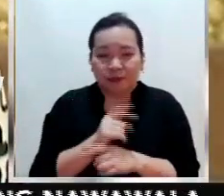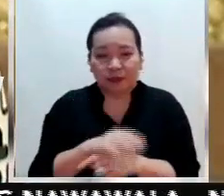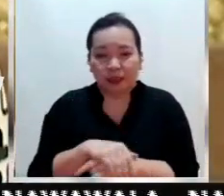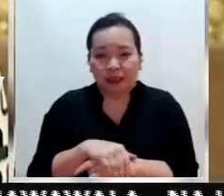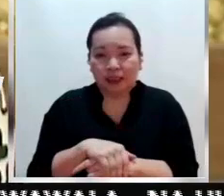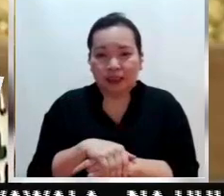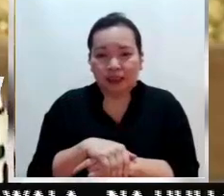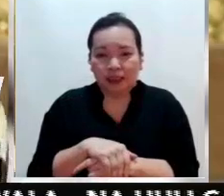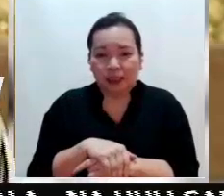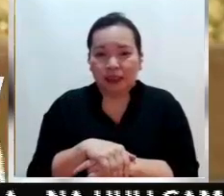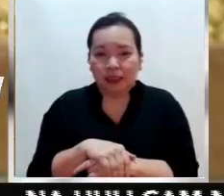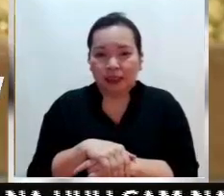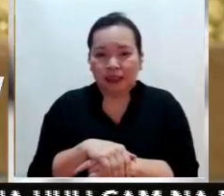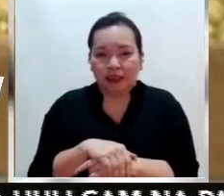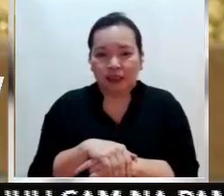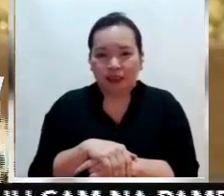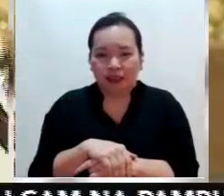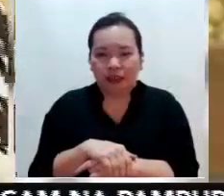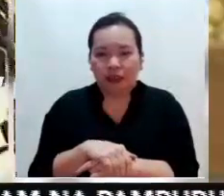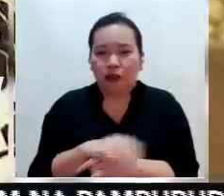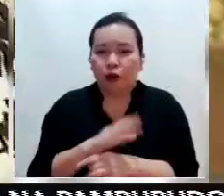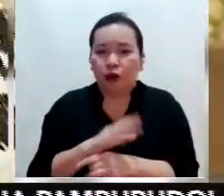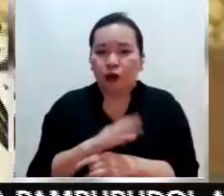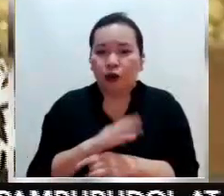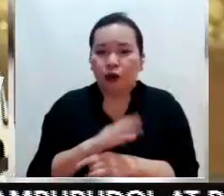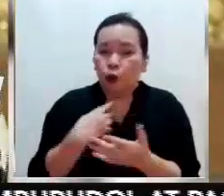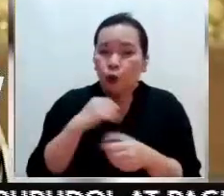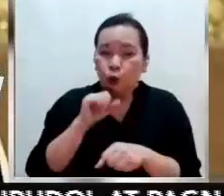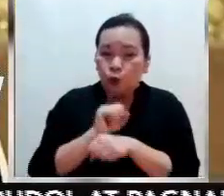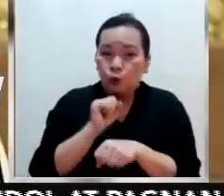lahat ng mga nagtatrabaho in different